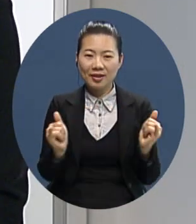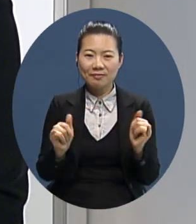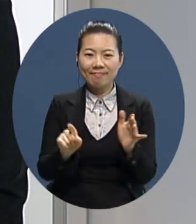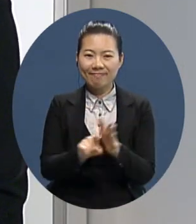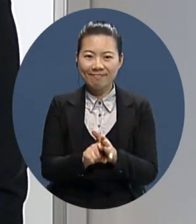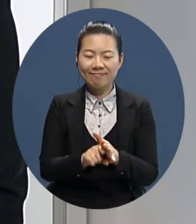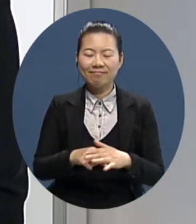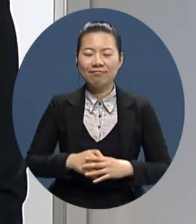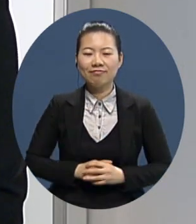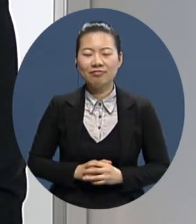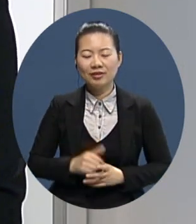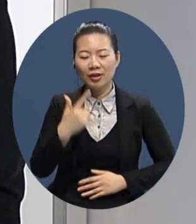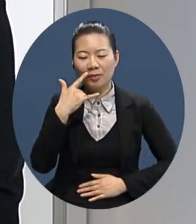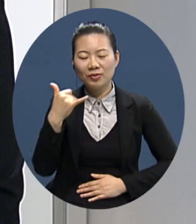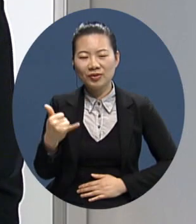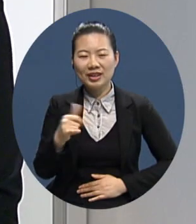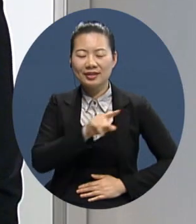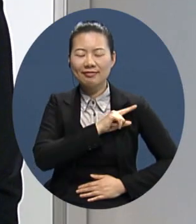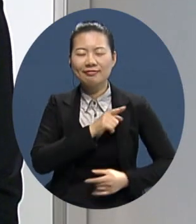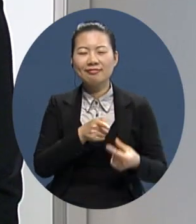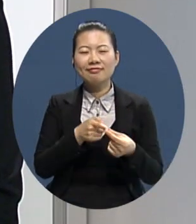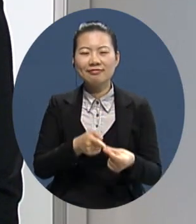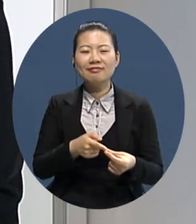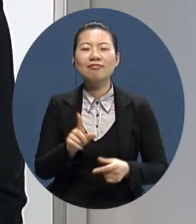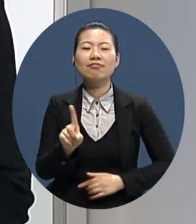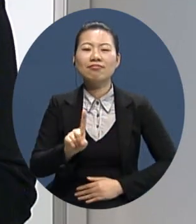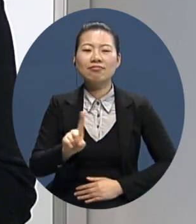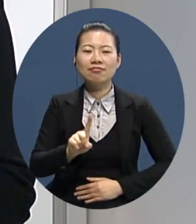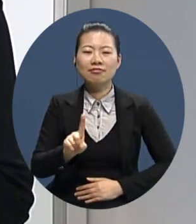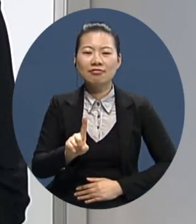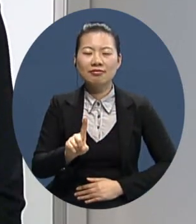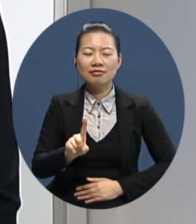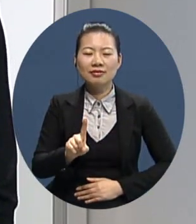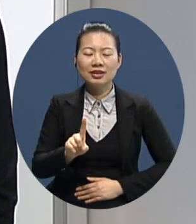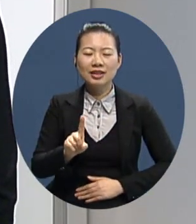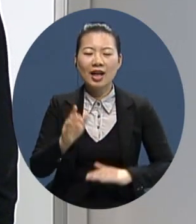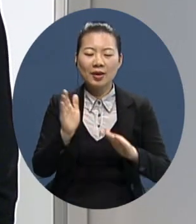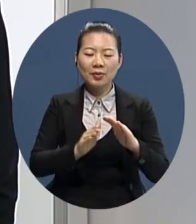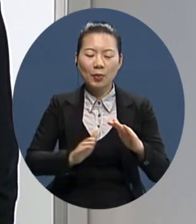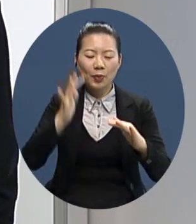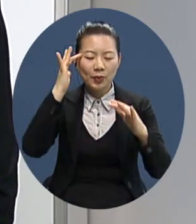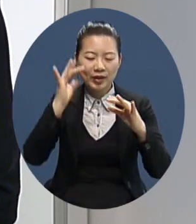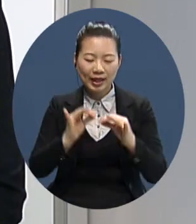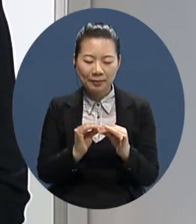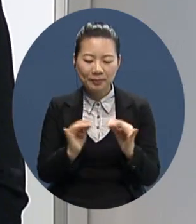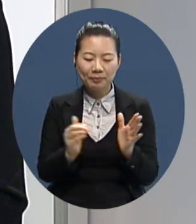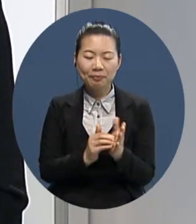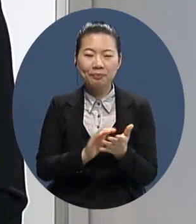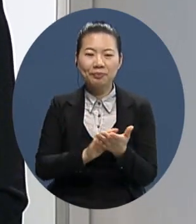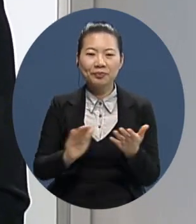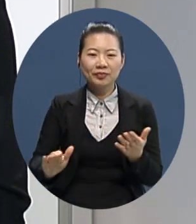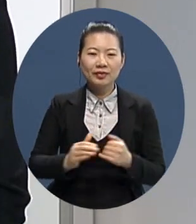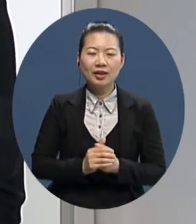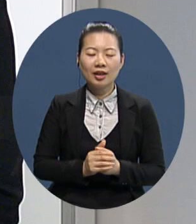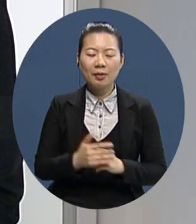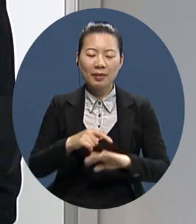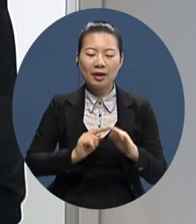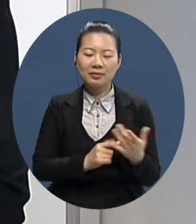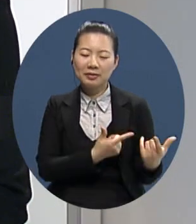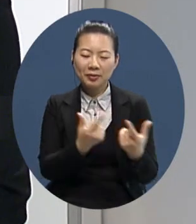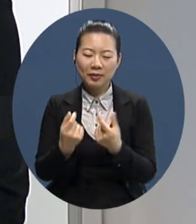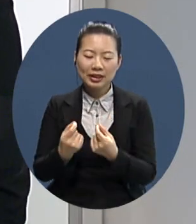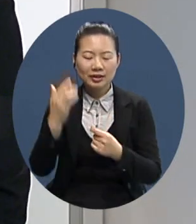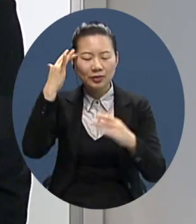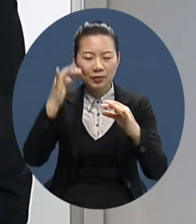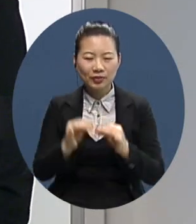하기 위해서는요, 네. 부모가 제일 먼저 하셔야 되는 것이 공감입니다. 네, 마음을 공감해 주는 겁니다. 이제